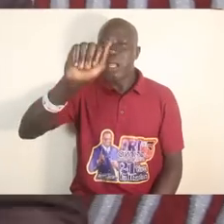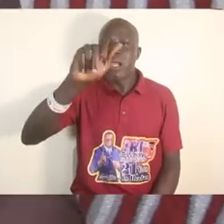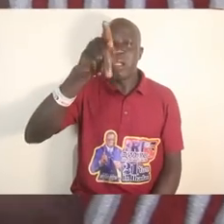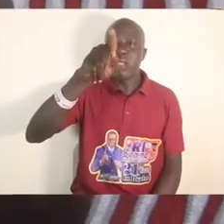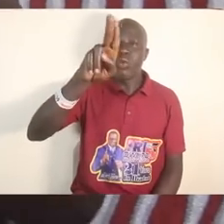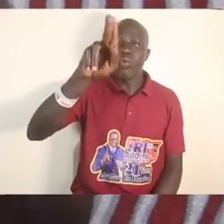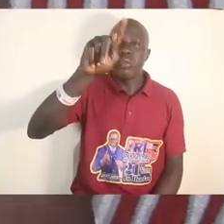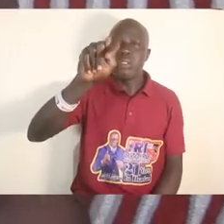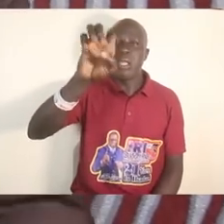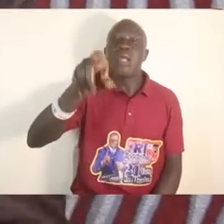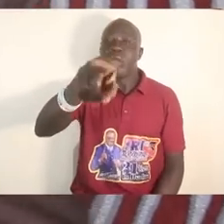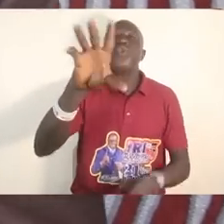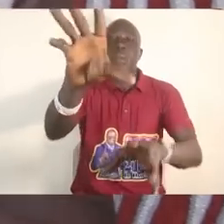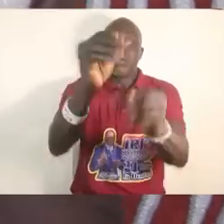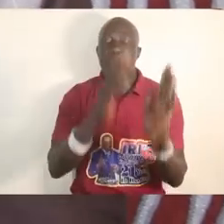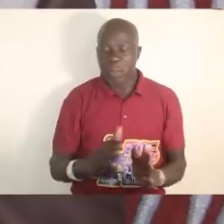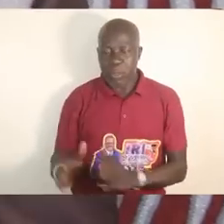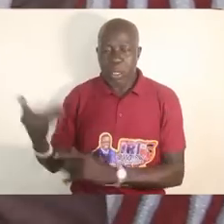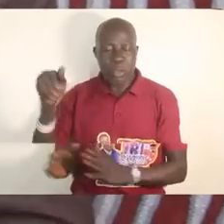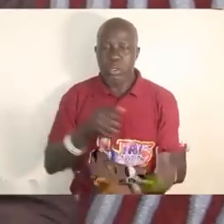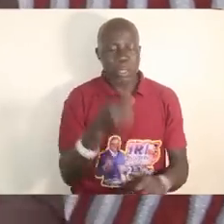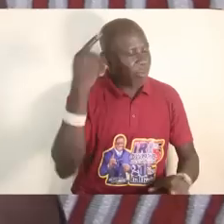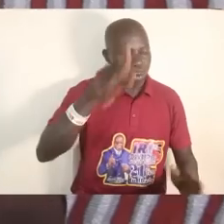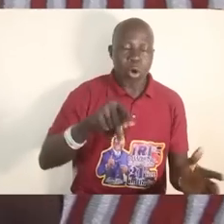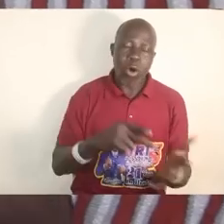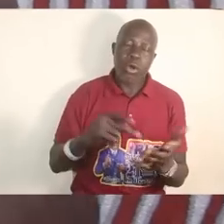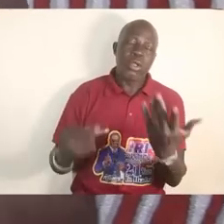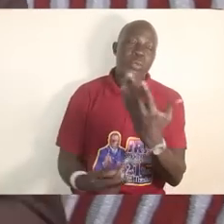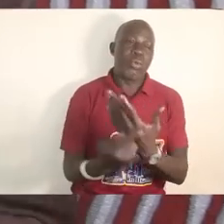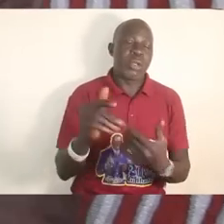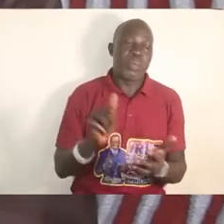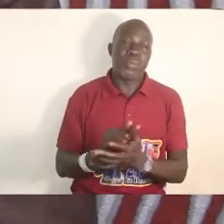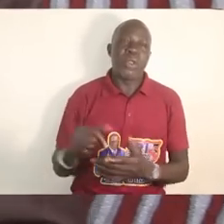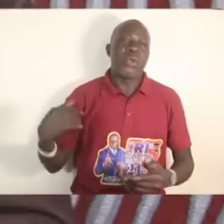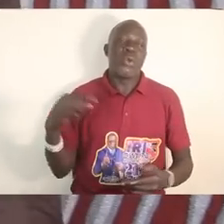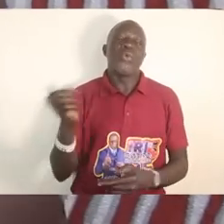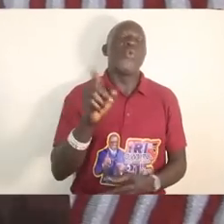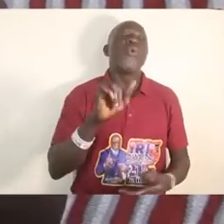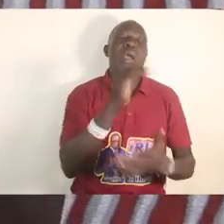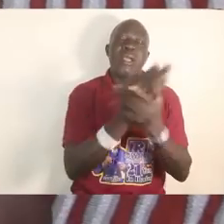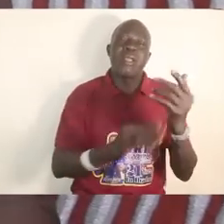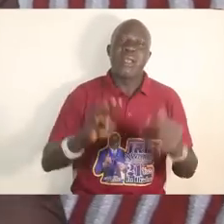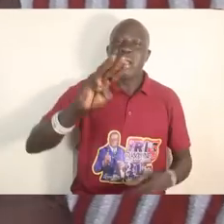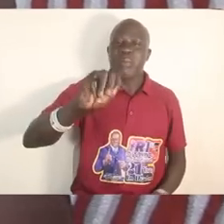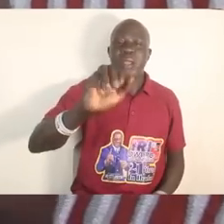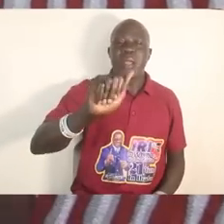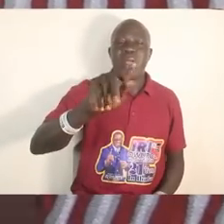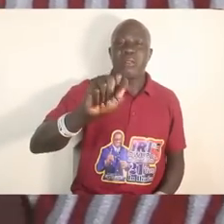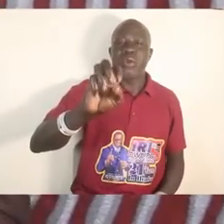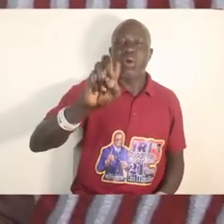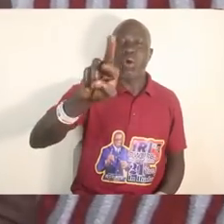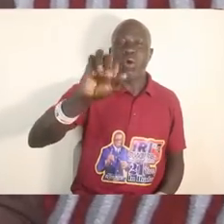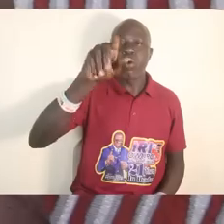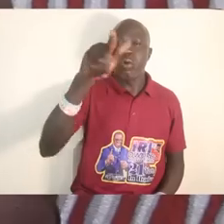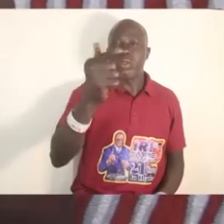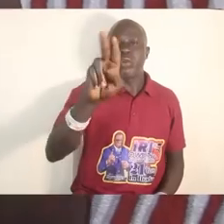sà. Ìwọ ni kò get ready. You should prepare yourself. Fún àwọn programu yìí. For all these programs. Ẹ̀ka ní gbo ní mọ̀tọ́gbọ̀. Somebody say I fọ́sọ̀. Ọ̀sẹ̀rẹ̀ ní. Ọ̀sẹ̀rẹ̀ títí